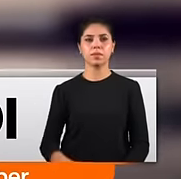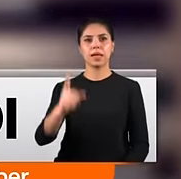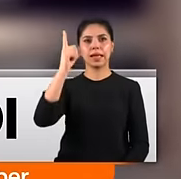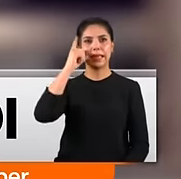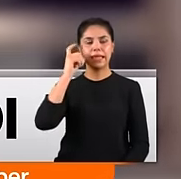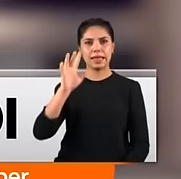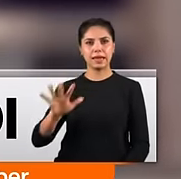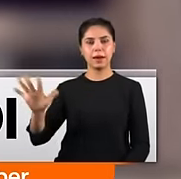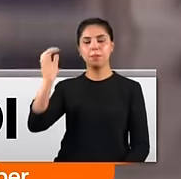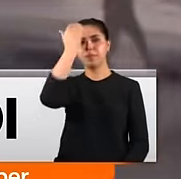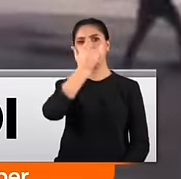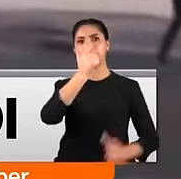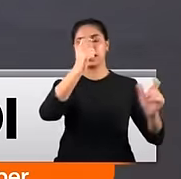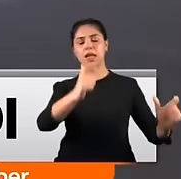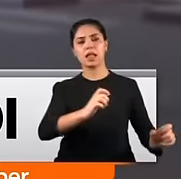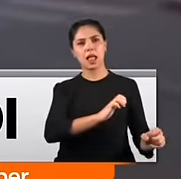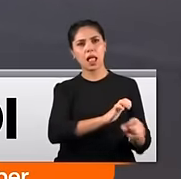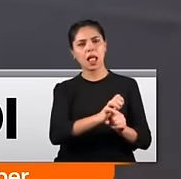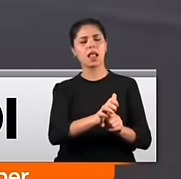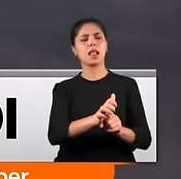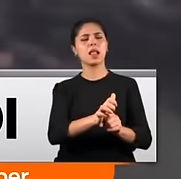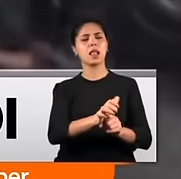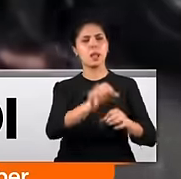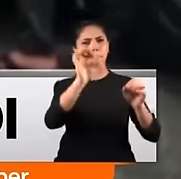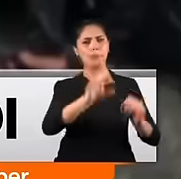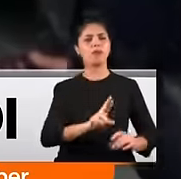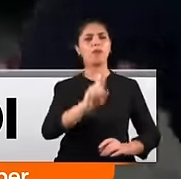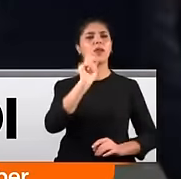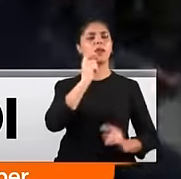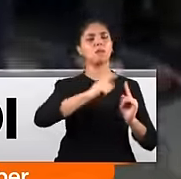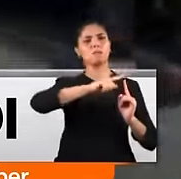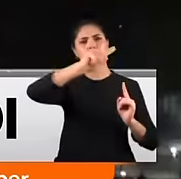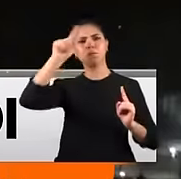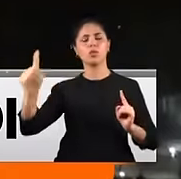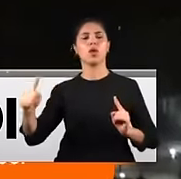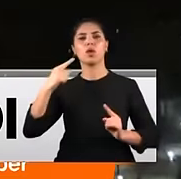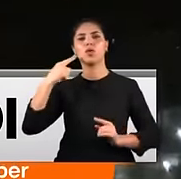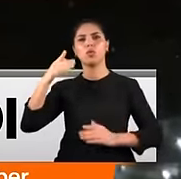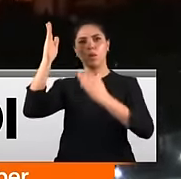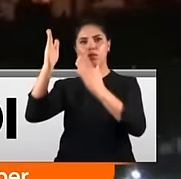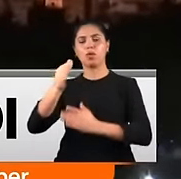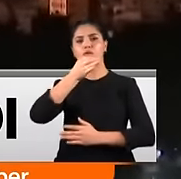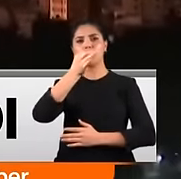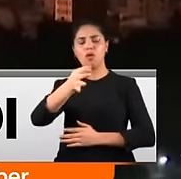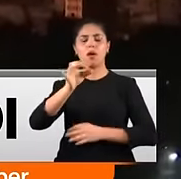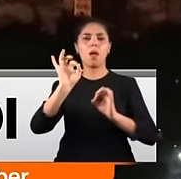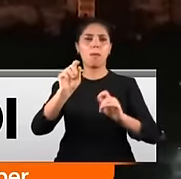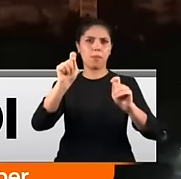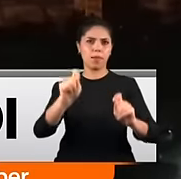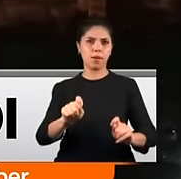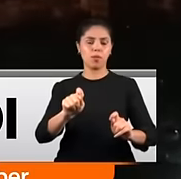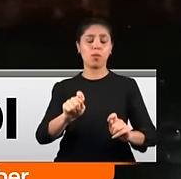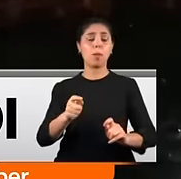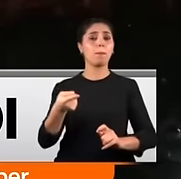İsrail'in Gazze'yi cehenneme çeviren katliamlarına başladığı 7 Ekim'den beri yaptığı çağrıyı bir kez de ABD Başkanı Joe